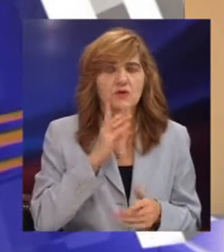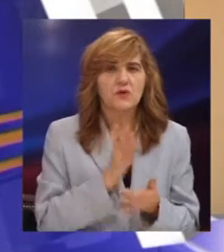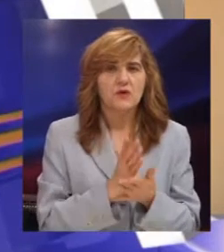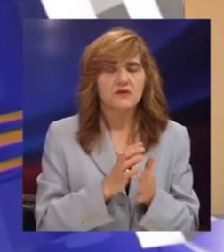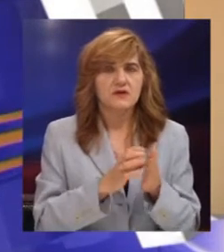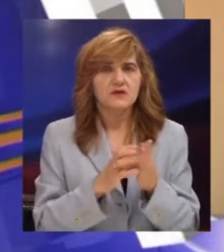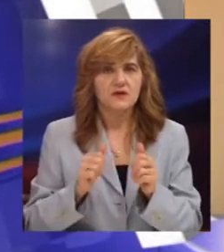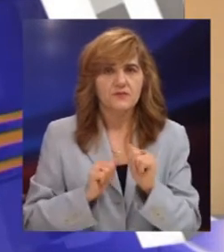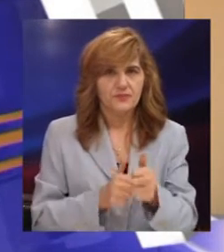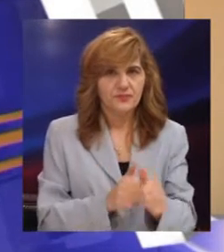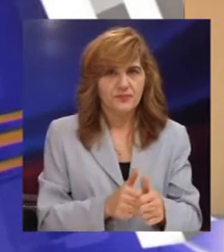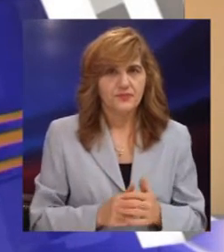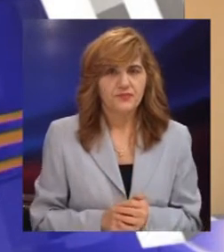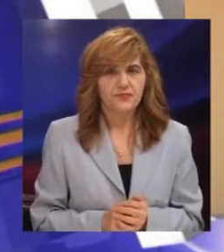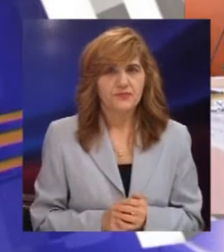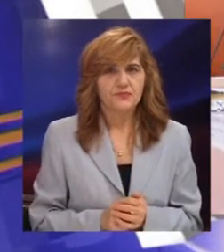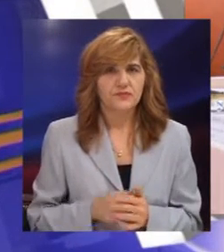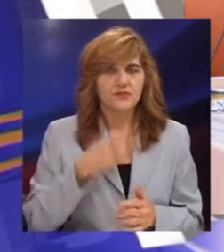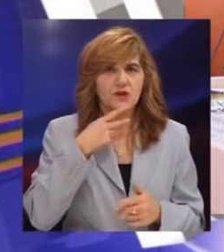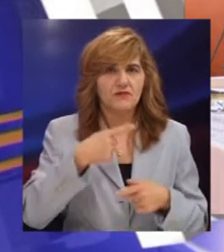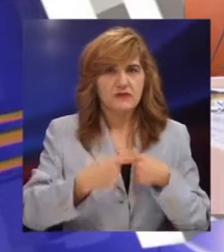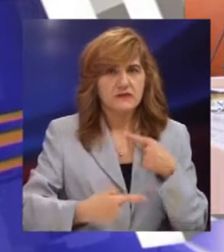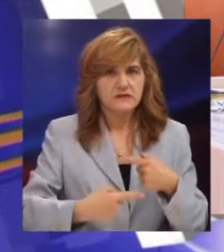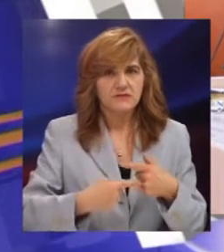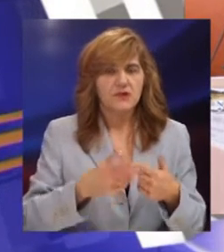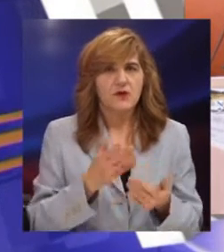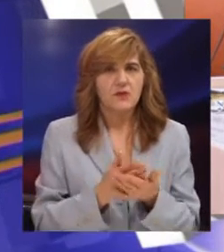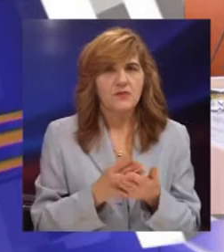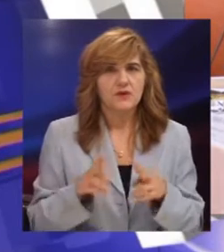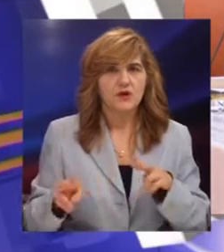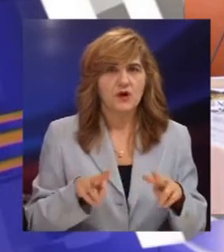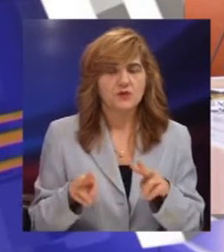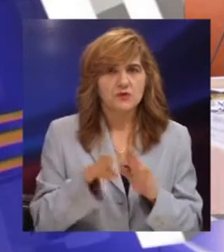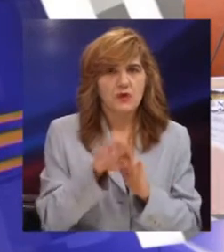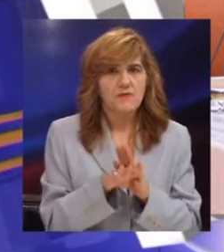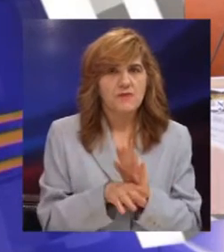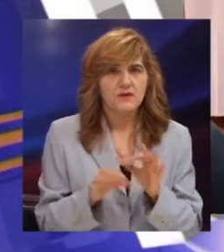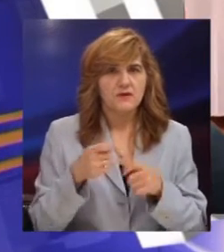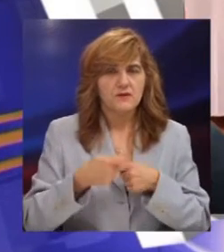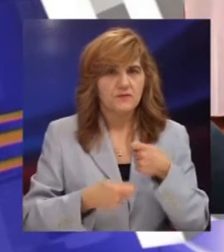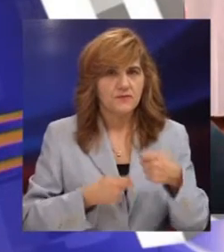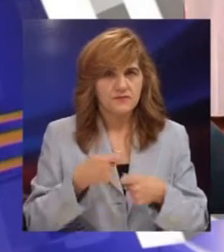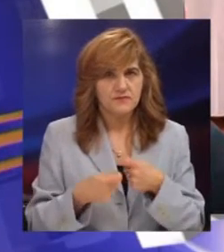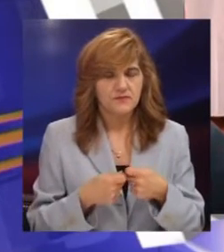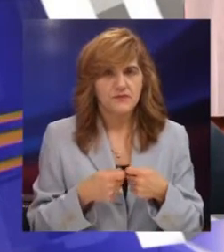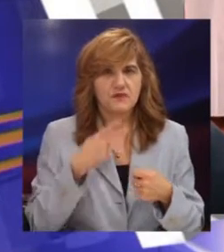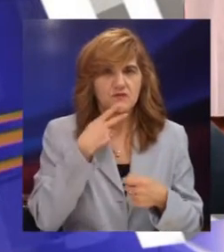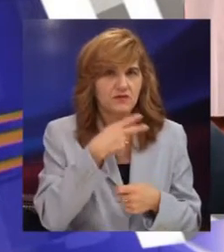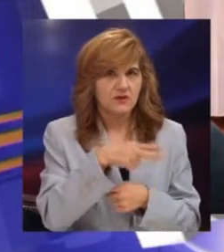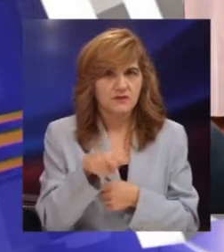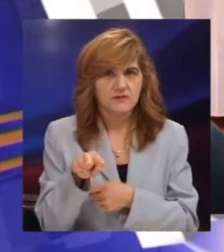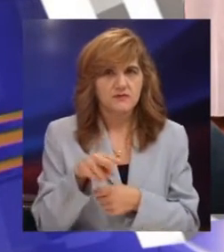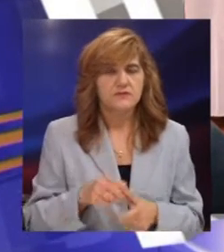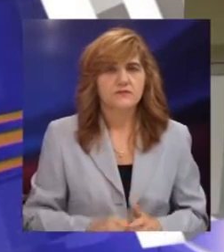izvršitelja koji će sprovesti postupak. Predviđenim izmenama učešće suda će biti nešto manje, te će se njegova uloga odnositi na